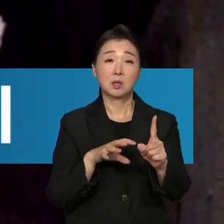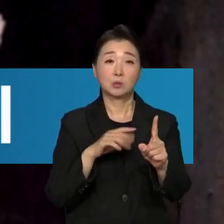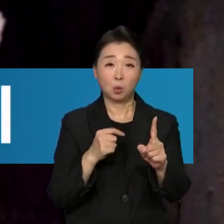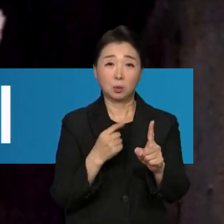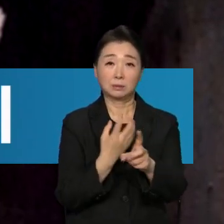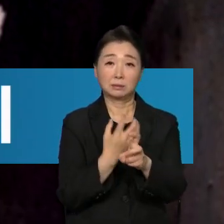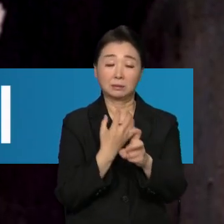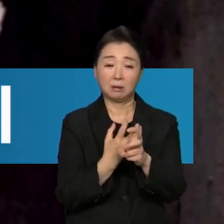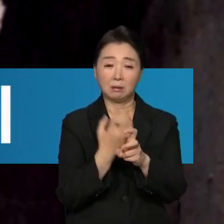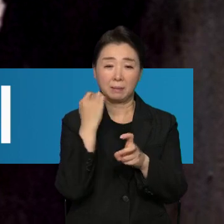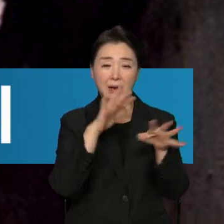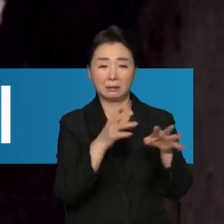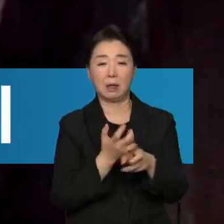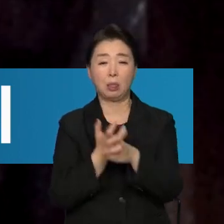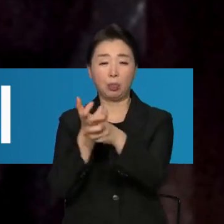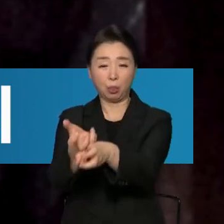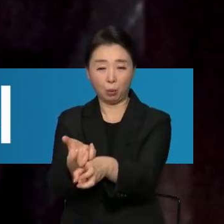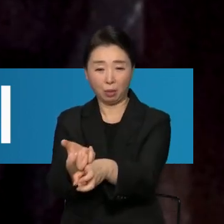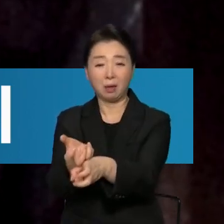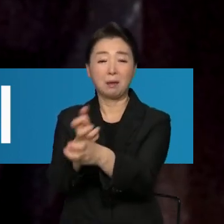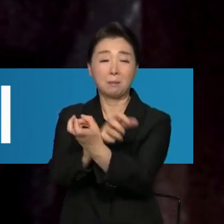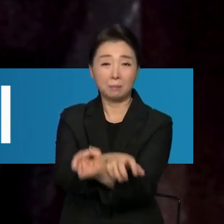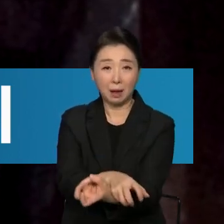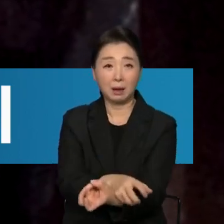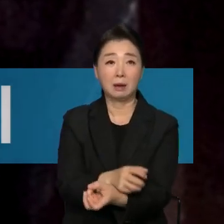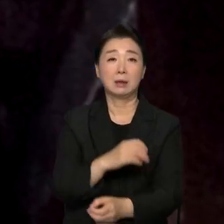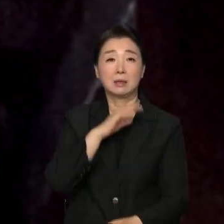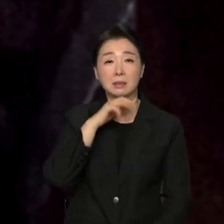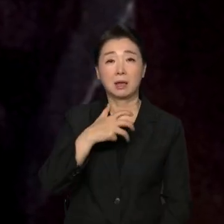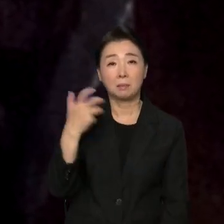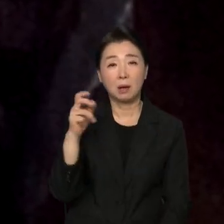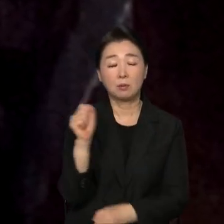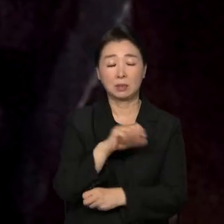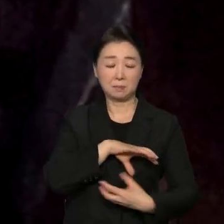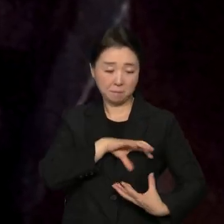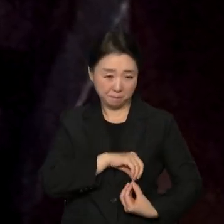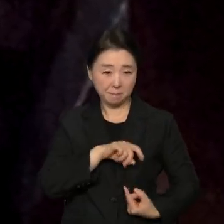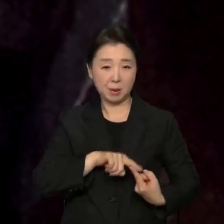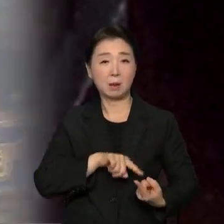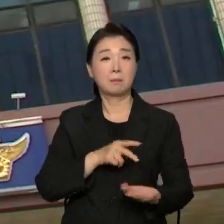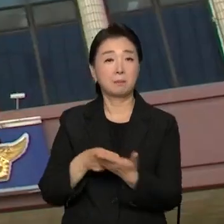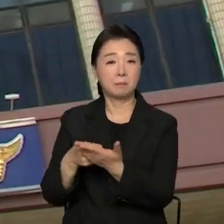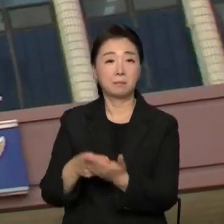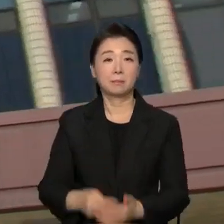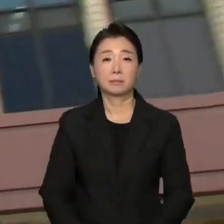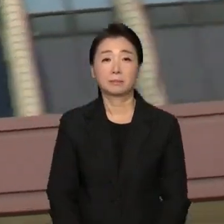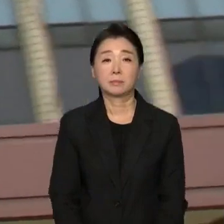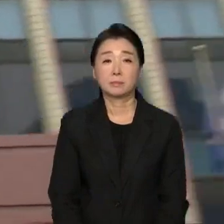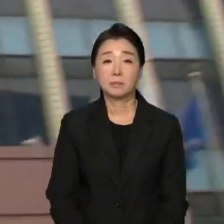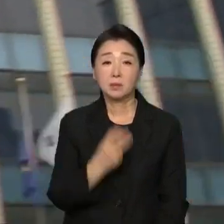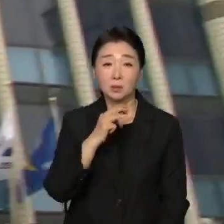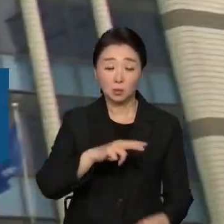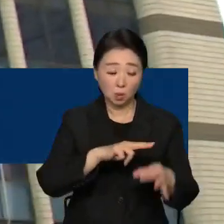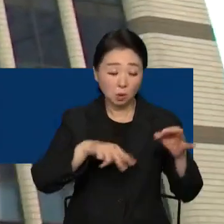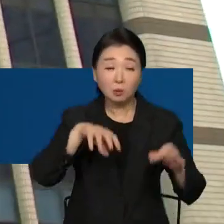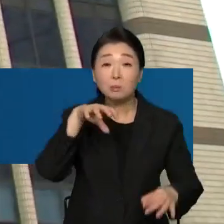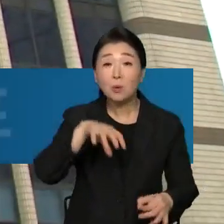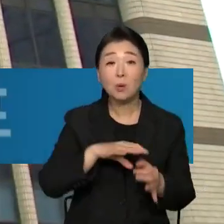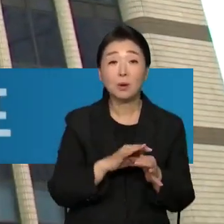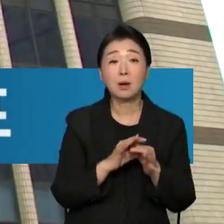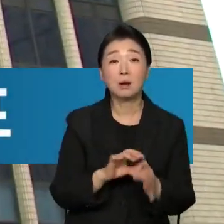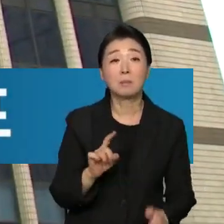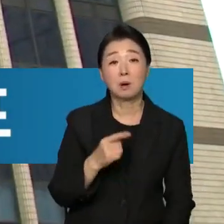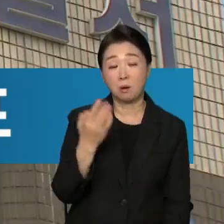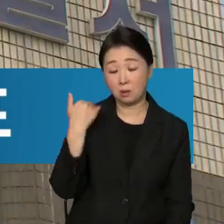추락했습니다 80대 운전자가 심정지 상태로 병원에 옮겨졌습니다 서울 영등포역 인근에선 어젯 밤